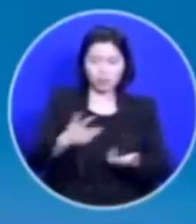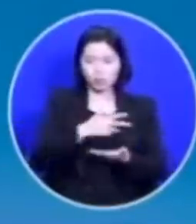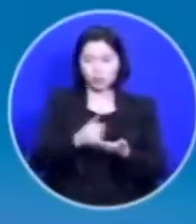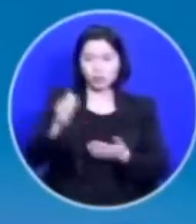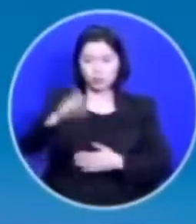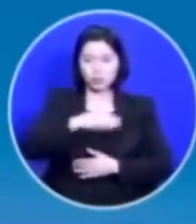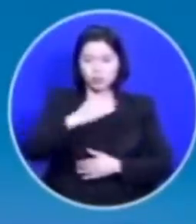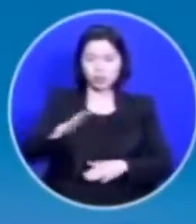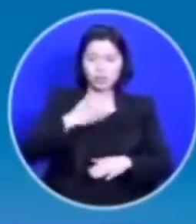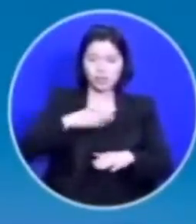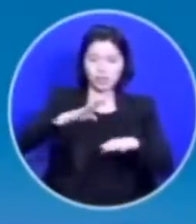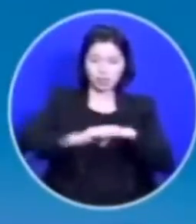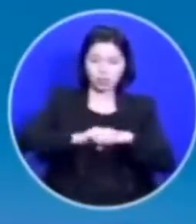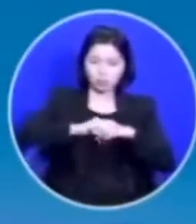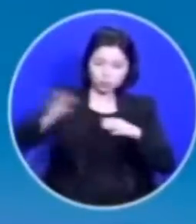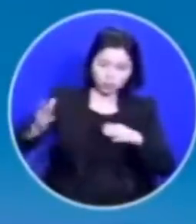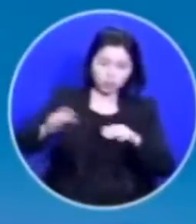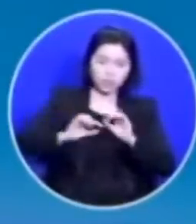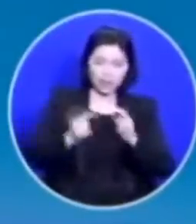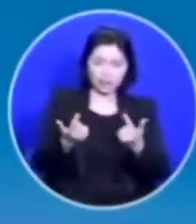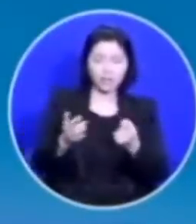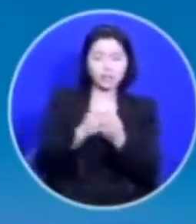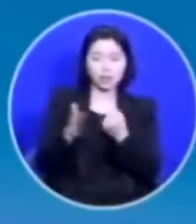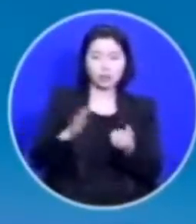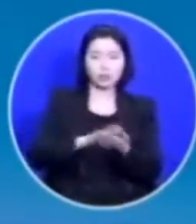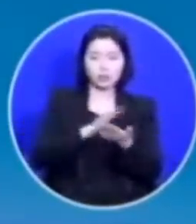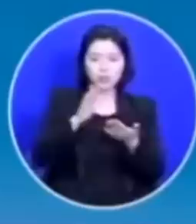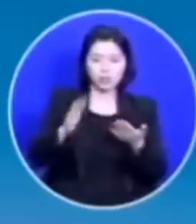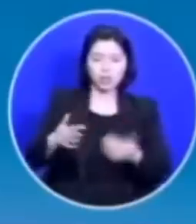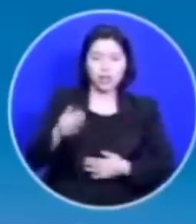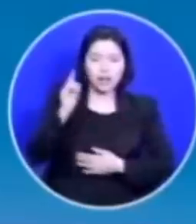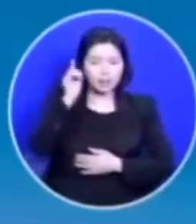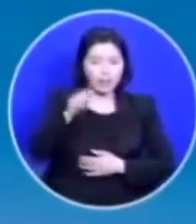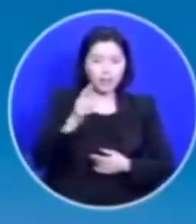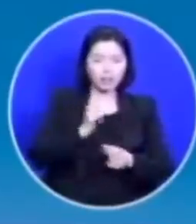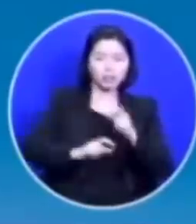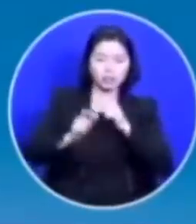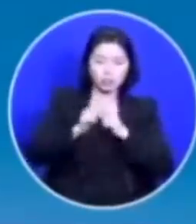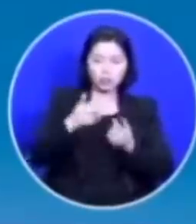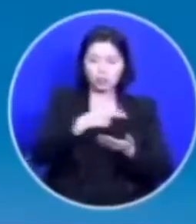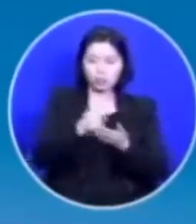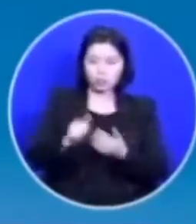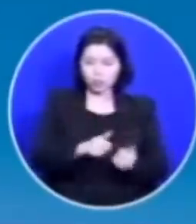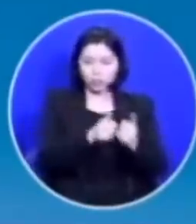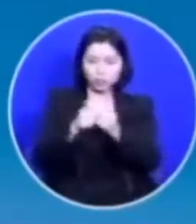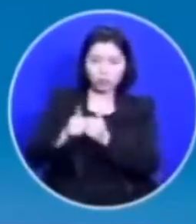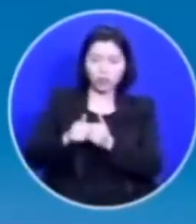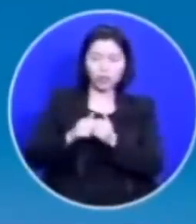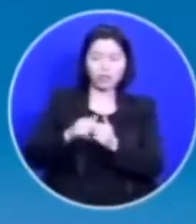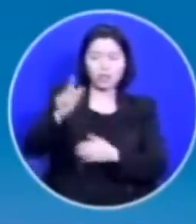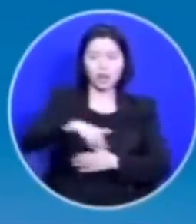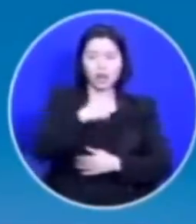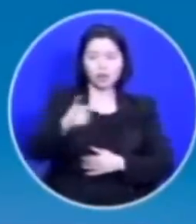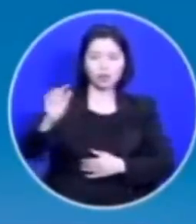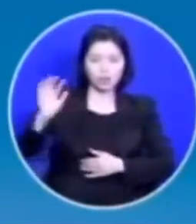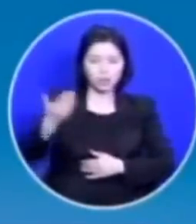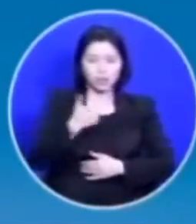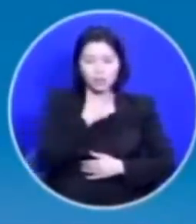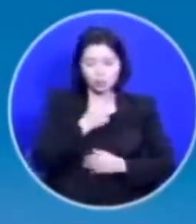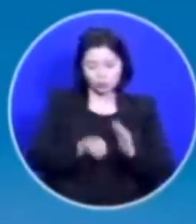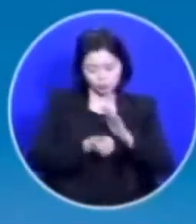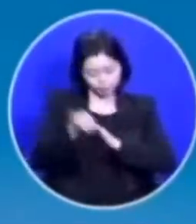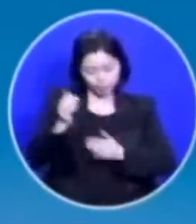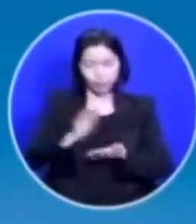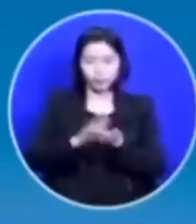절대 저의 손을 놓치지 않으시기 때문입니다 내 이런 좀더 주님과 동행하는 하루가 되기를 소망합니다